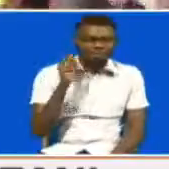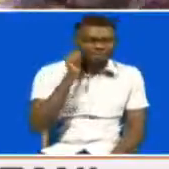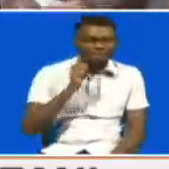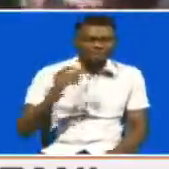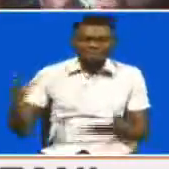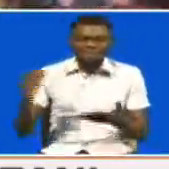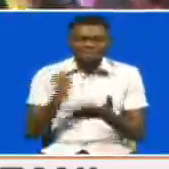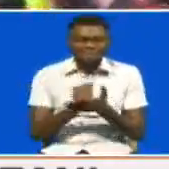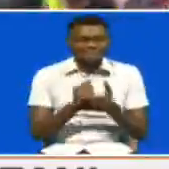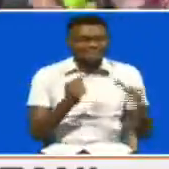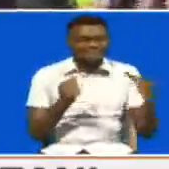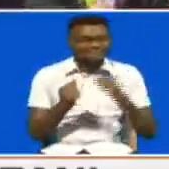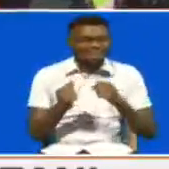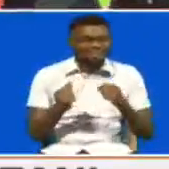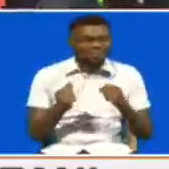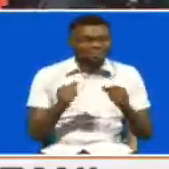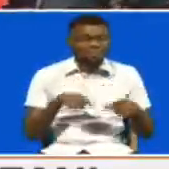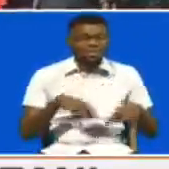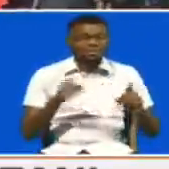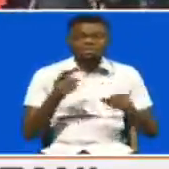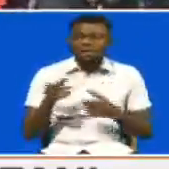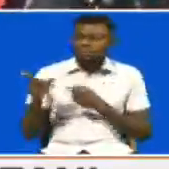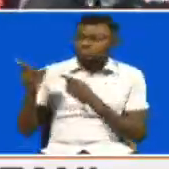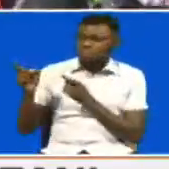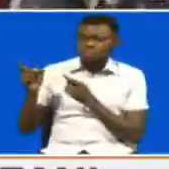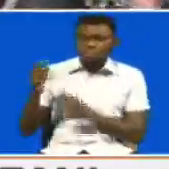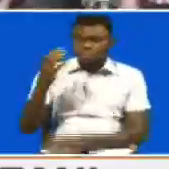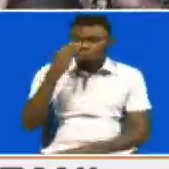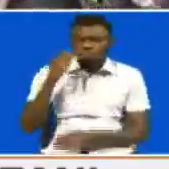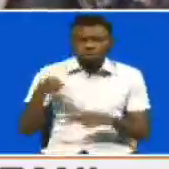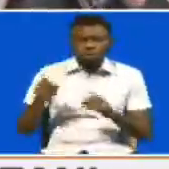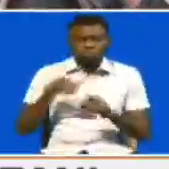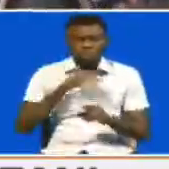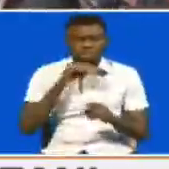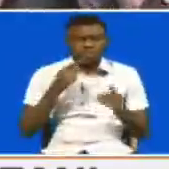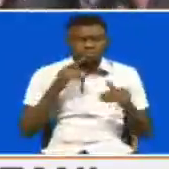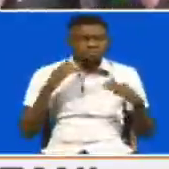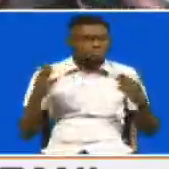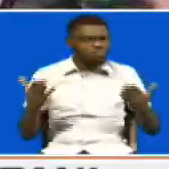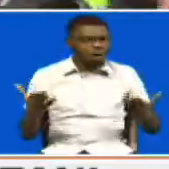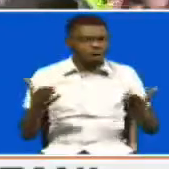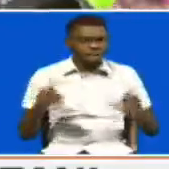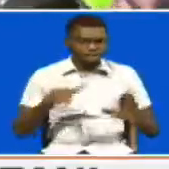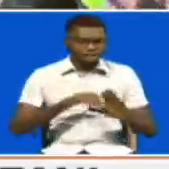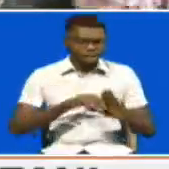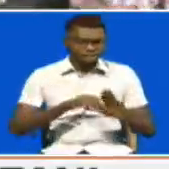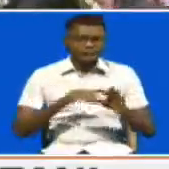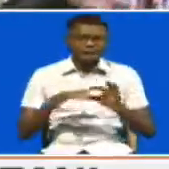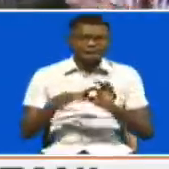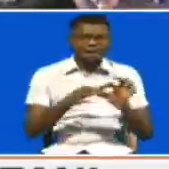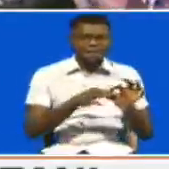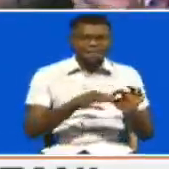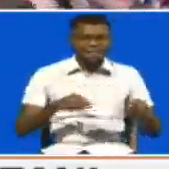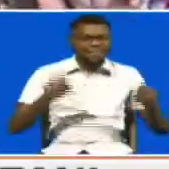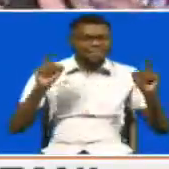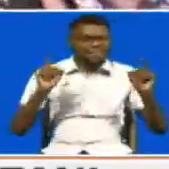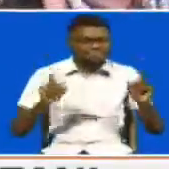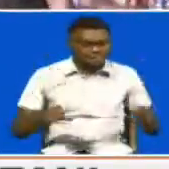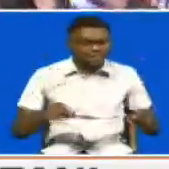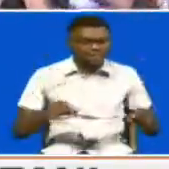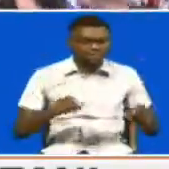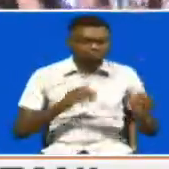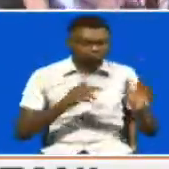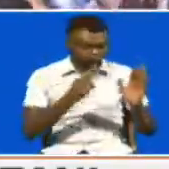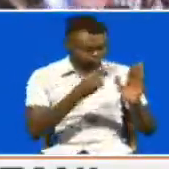kauli ilionekana kumjibu Rais William Ruto, Odinga akidai kuwa wanaazimio watafanya kila hatua kwa mjibu wa